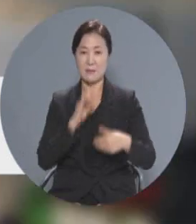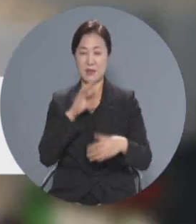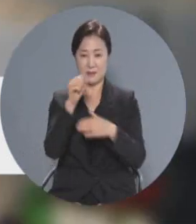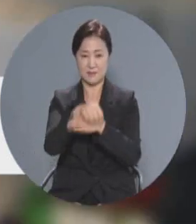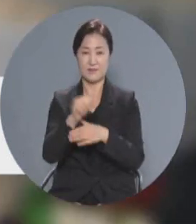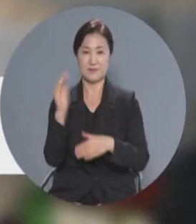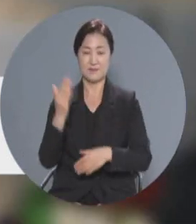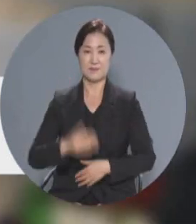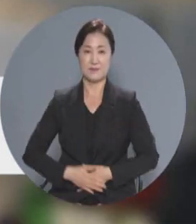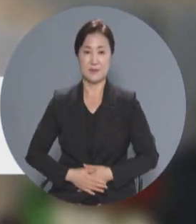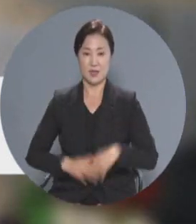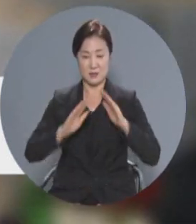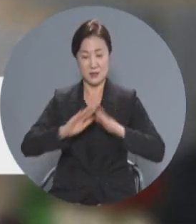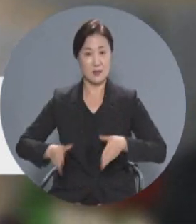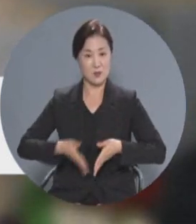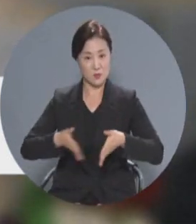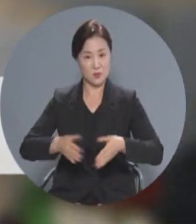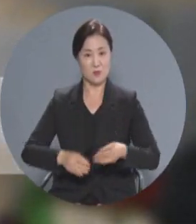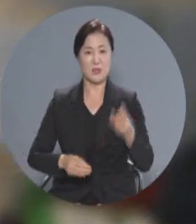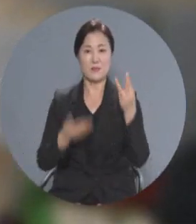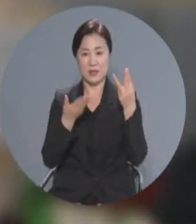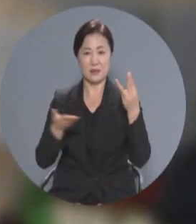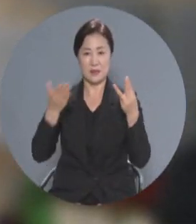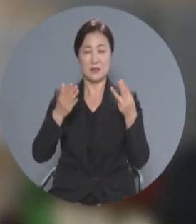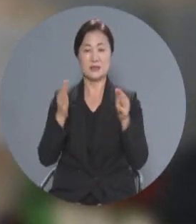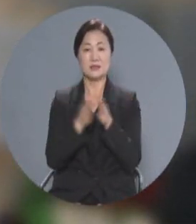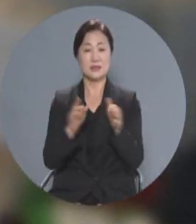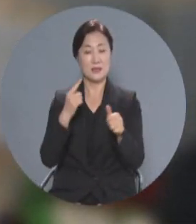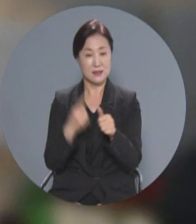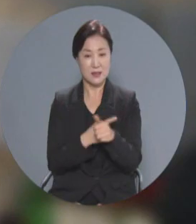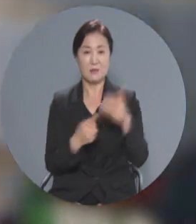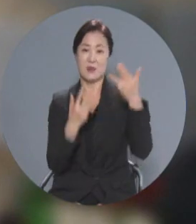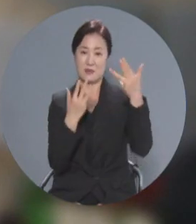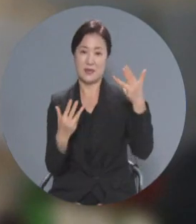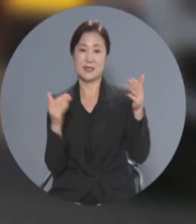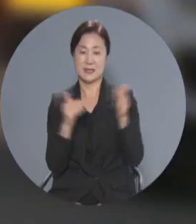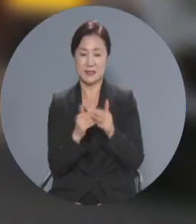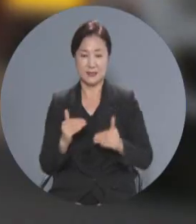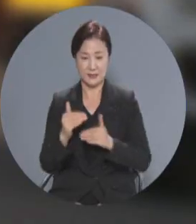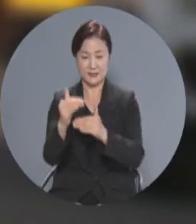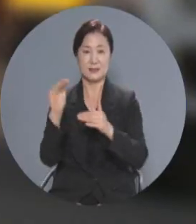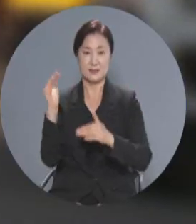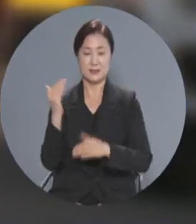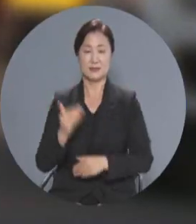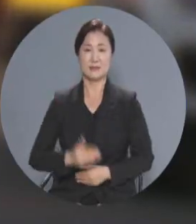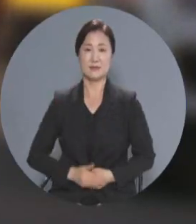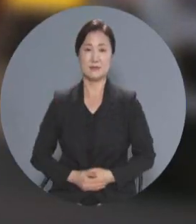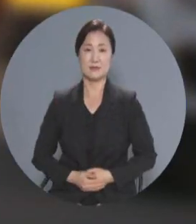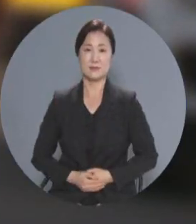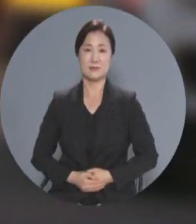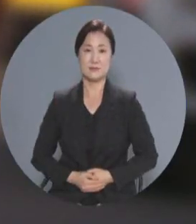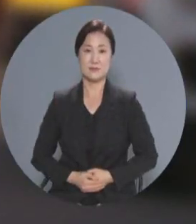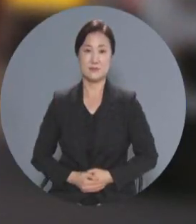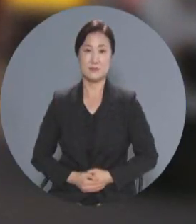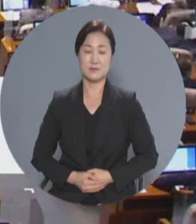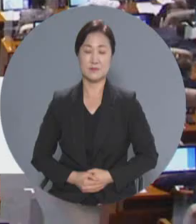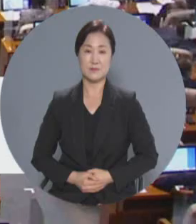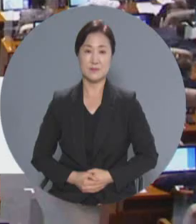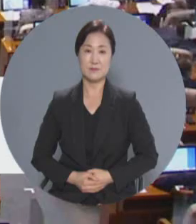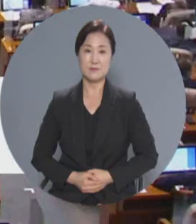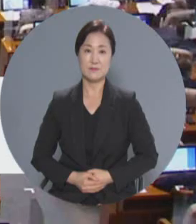허용됩니다. 전남도는 이번 3단계 제재를 다음 달 8일까지 시행할 방침입니다.